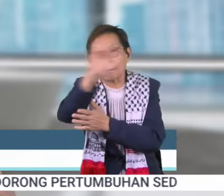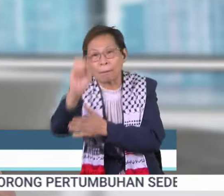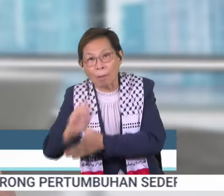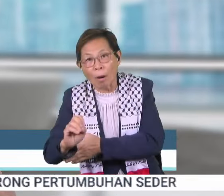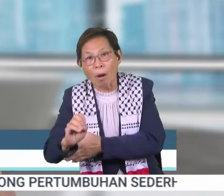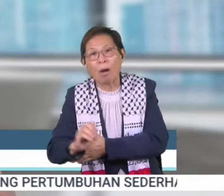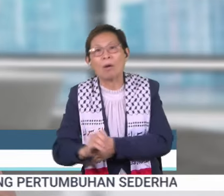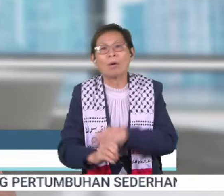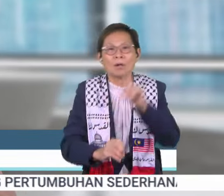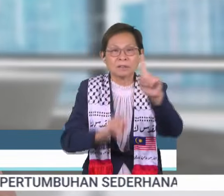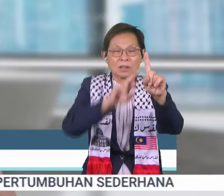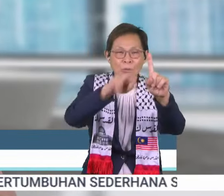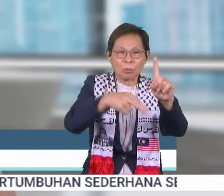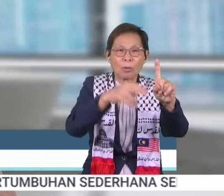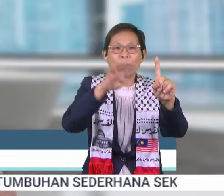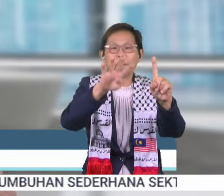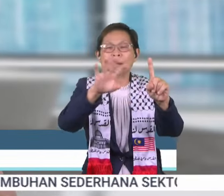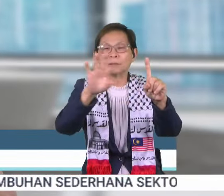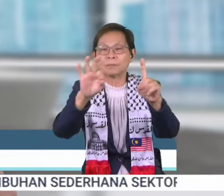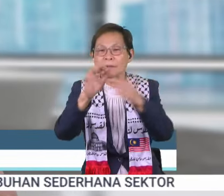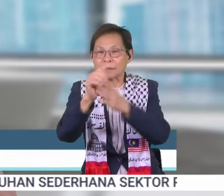53% iaitu sebanyak